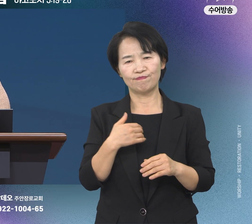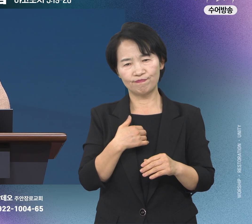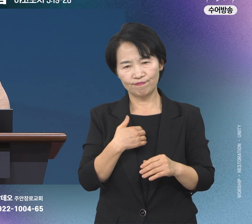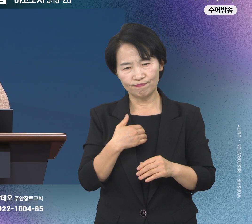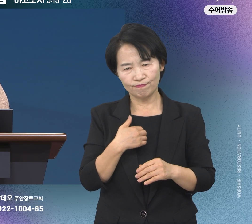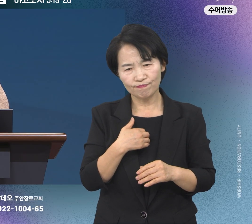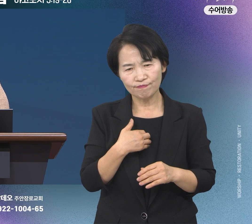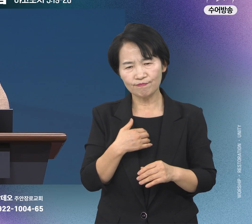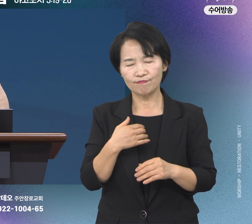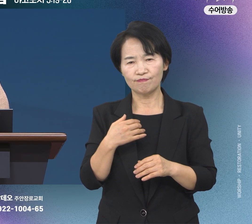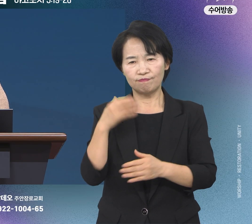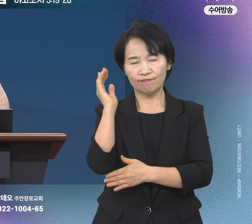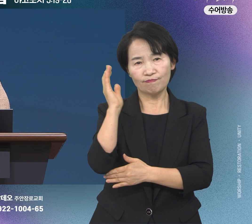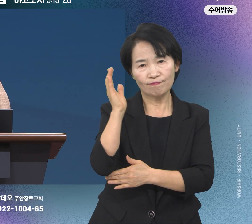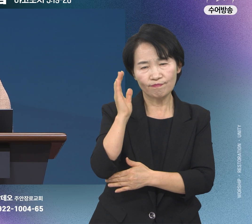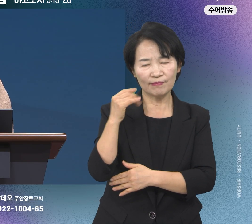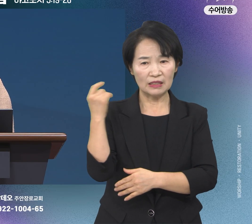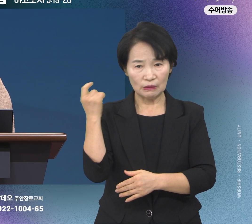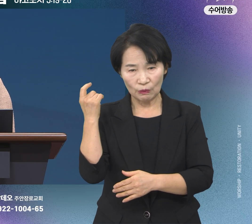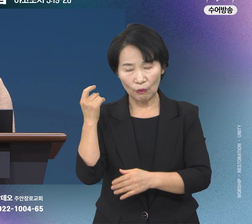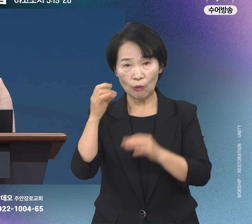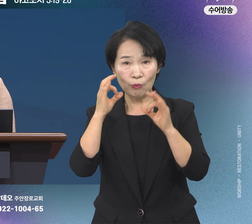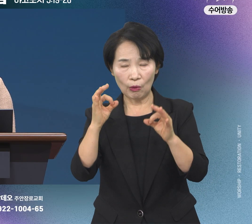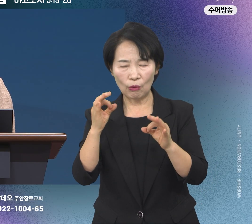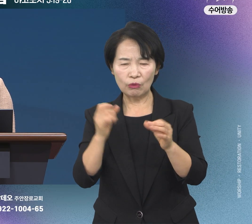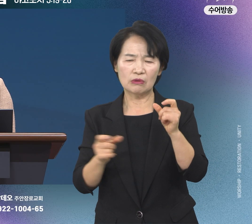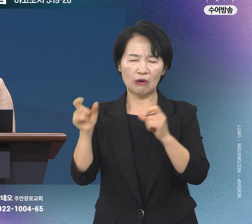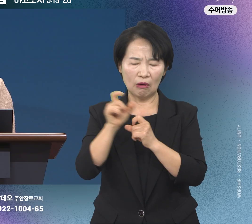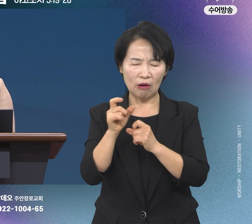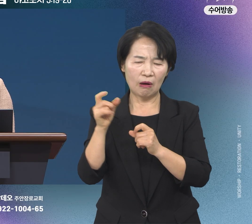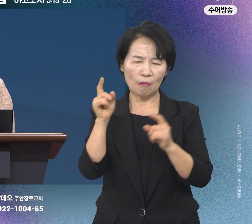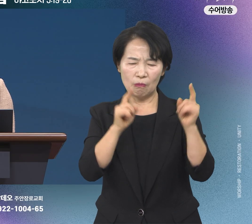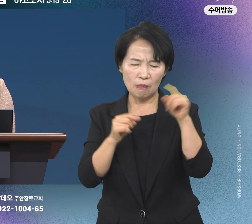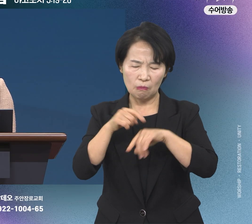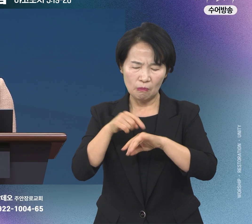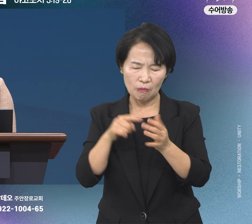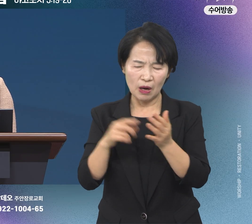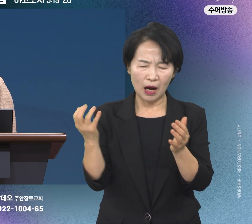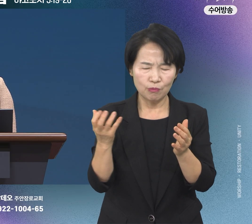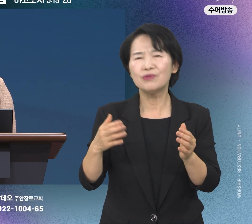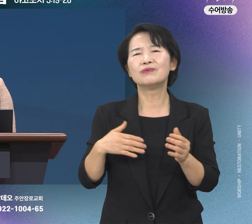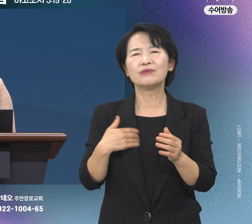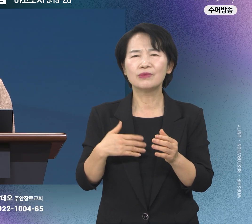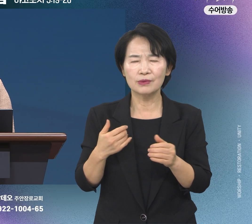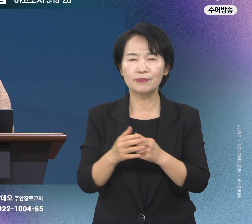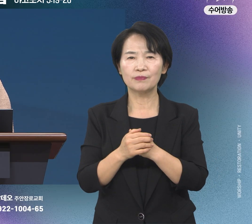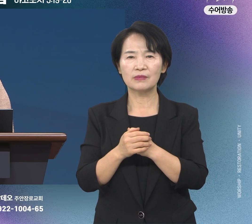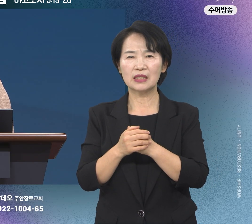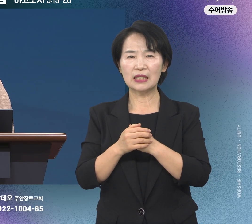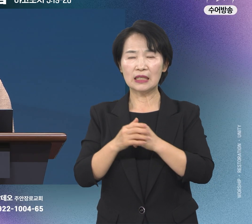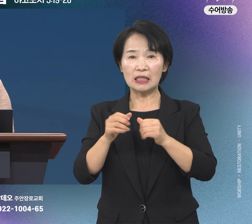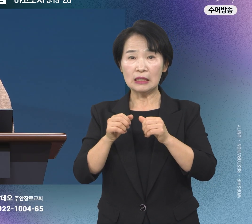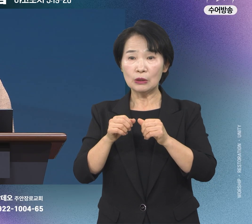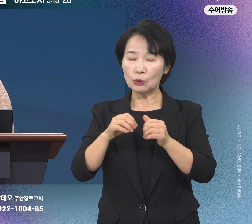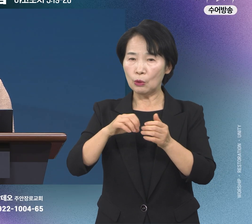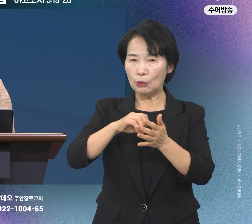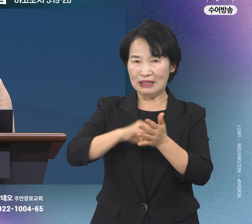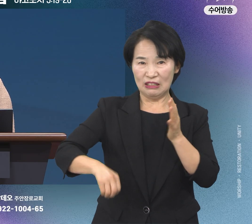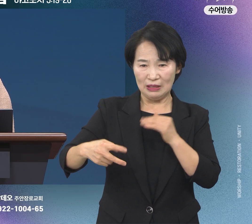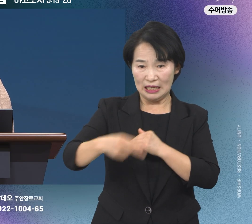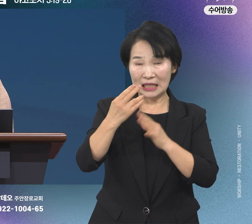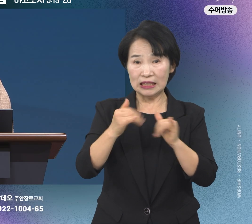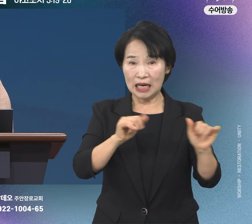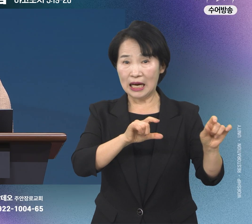들추는 이야기가 될까봐, 그리고 또 전국에 또 세계에 흩어져 있는 신천지 탈퇴자들을